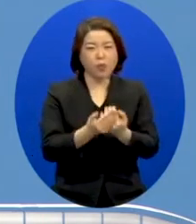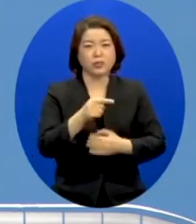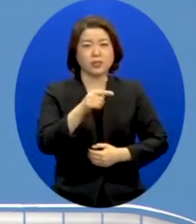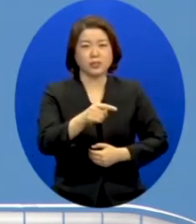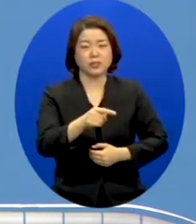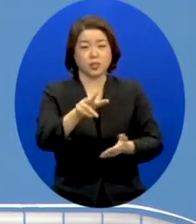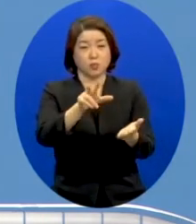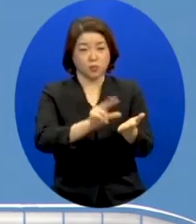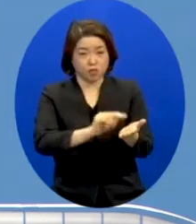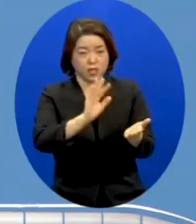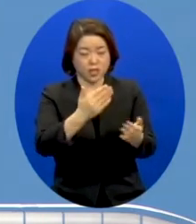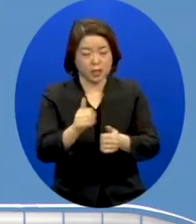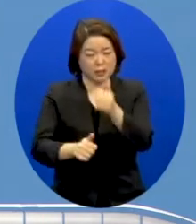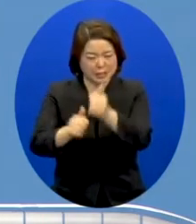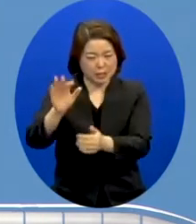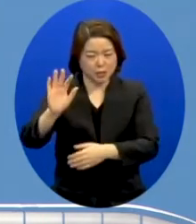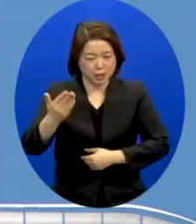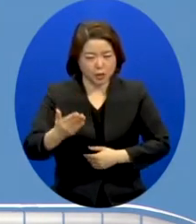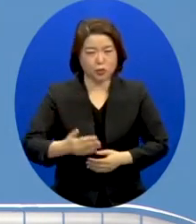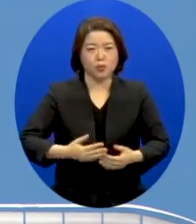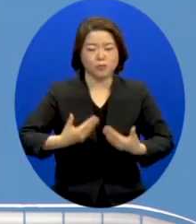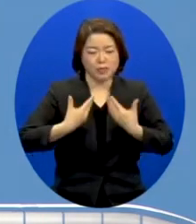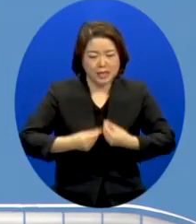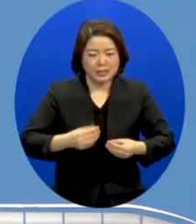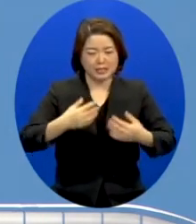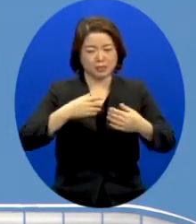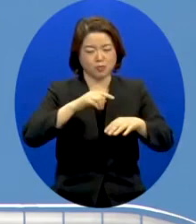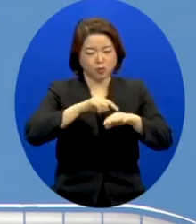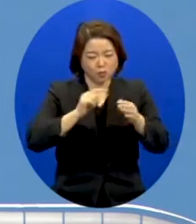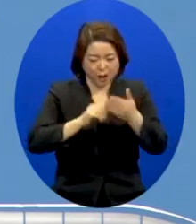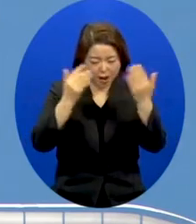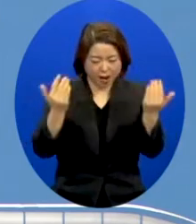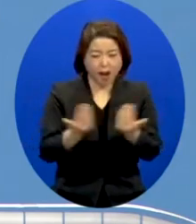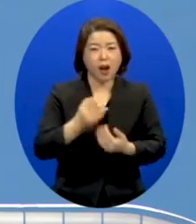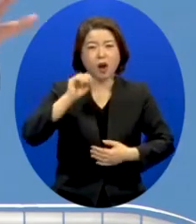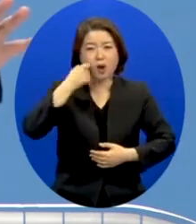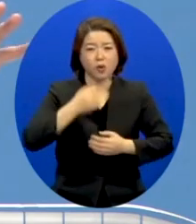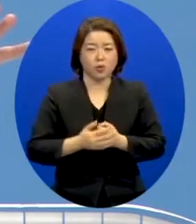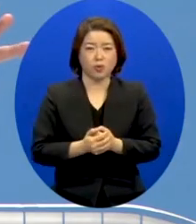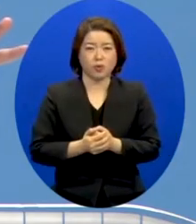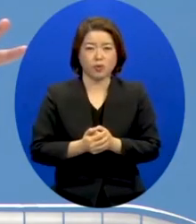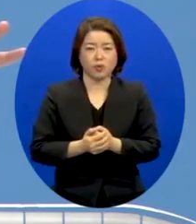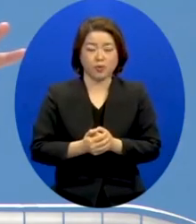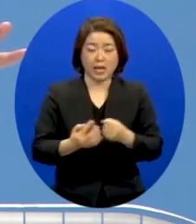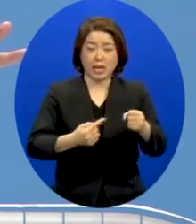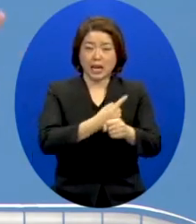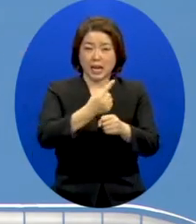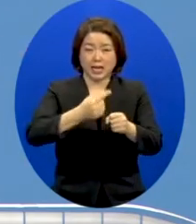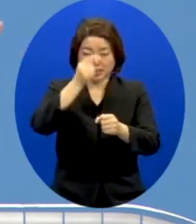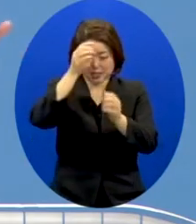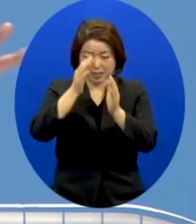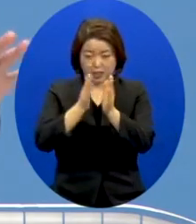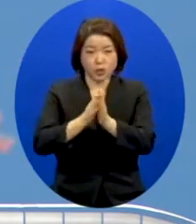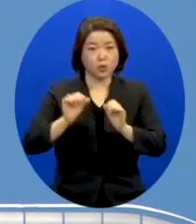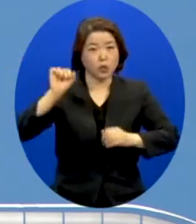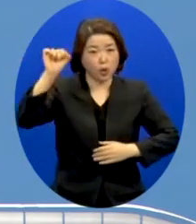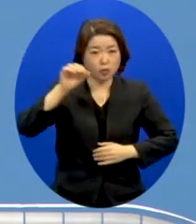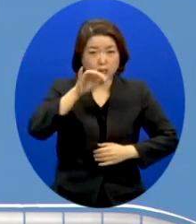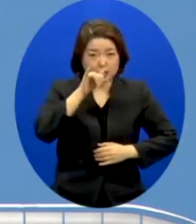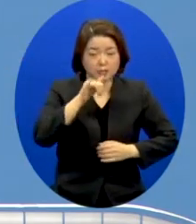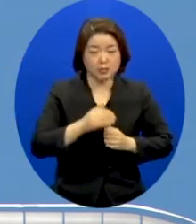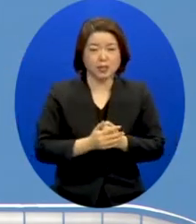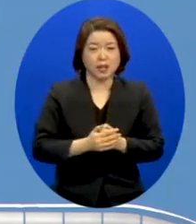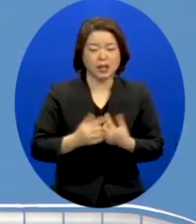시험이 되고 낙심이 되고 자질이 되는 거예요 1시간 기도 운동을 합니다 여전히 1시간 동안